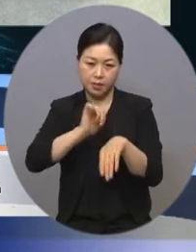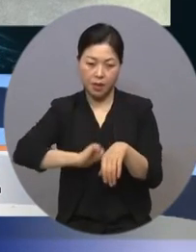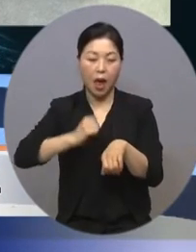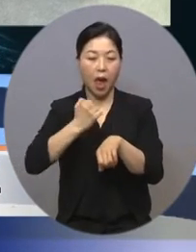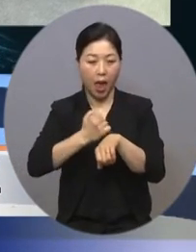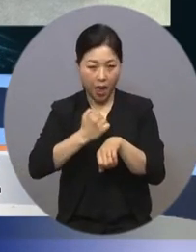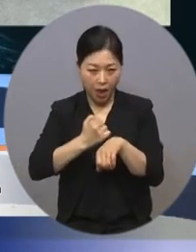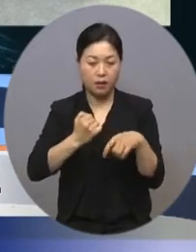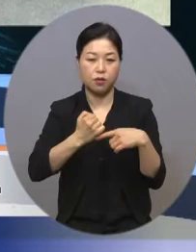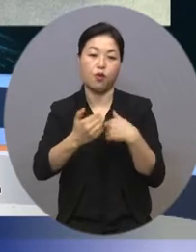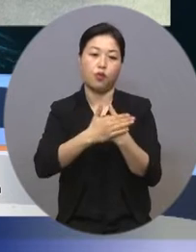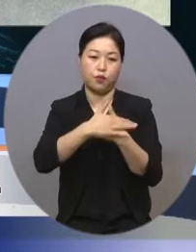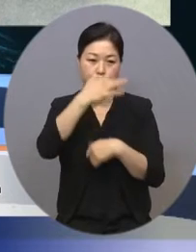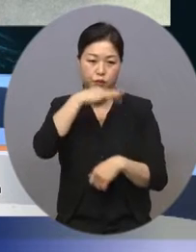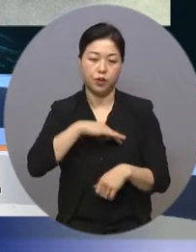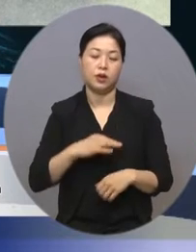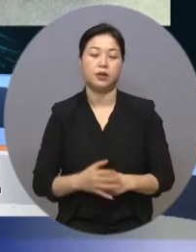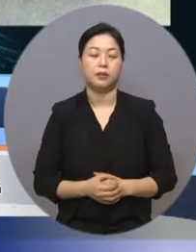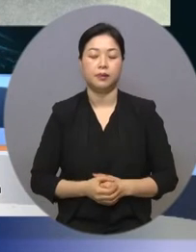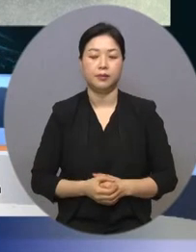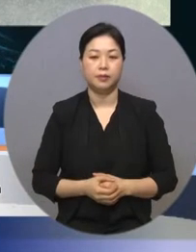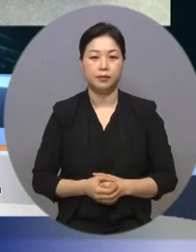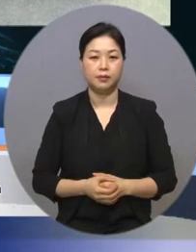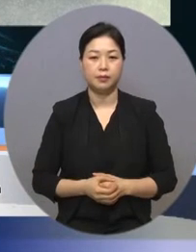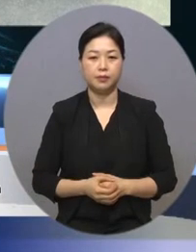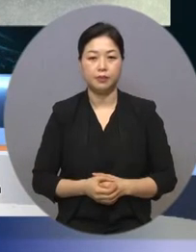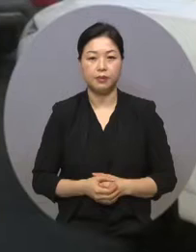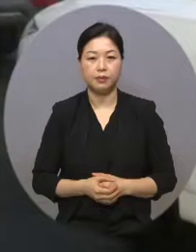힘이 됐습니다. 이윤희 기자가 보도합니다.